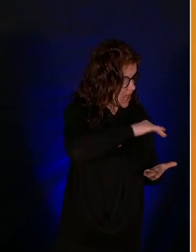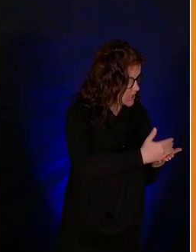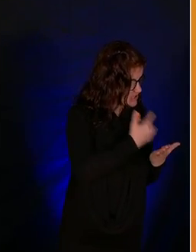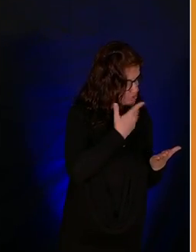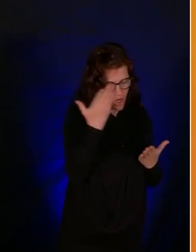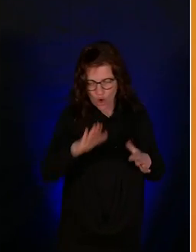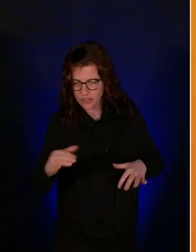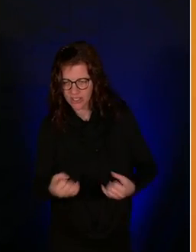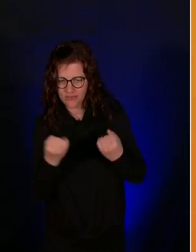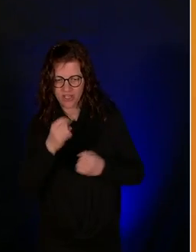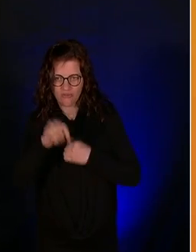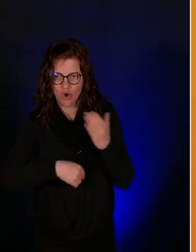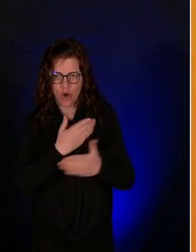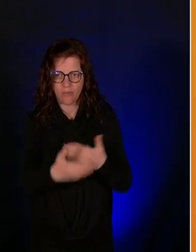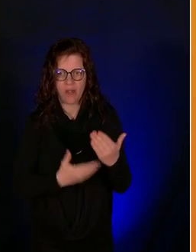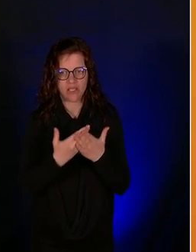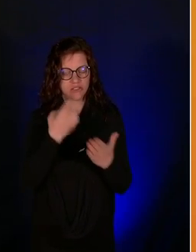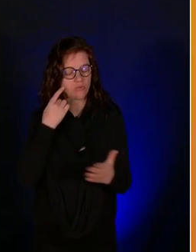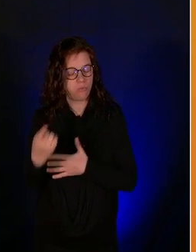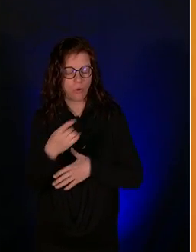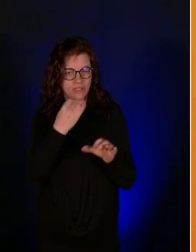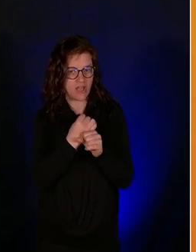pour maintenir nos emplois.